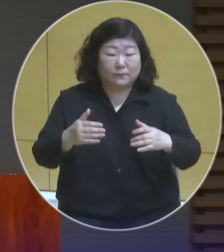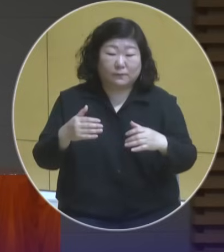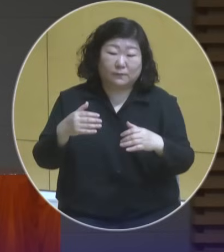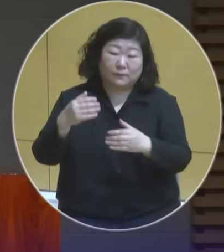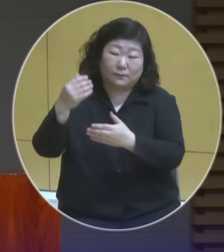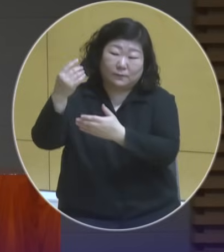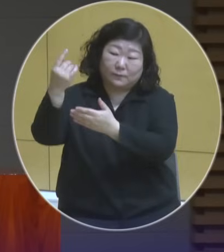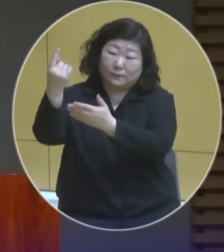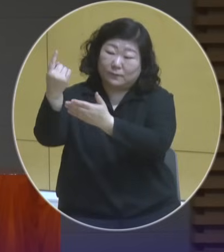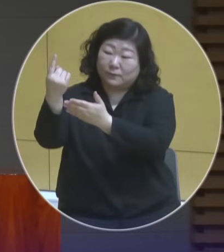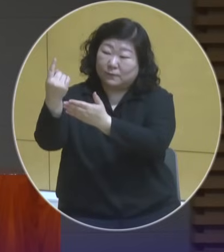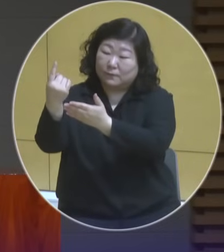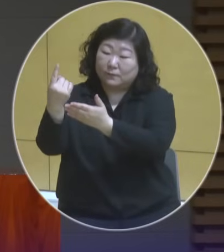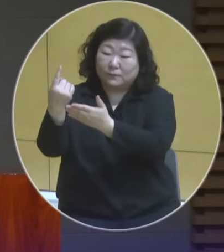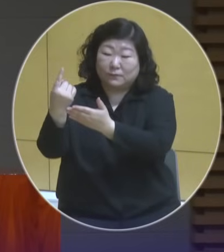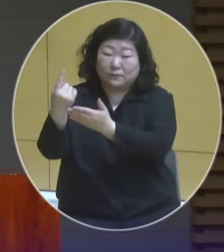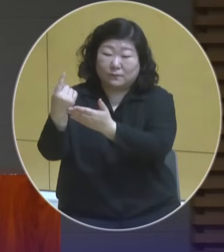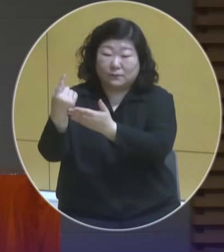나라